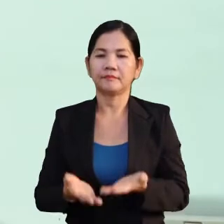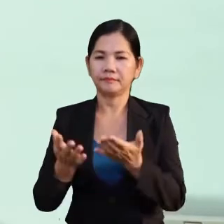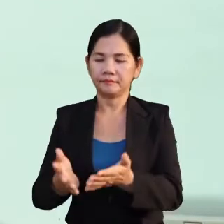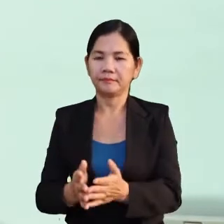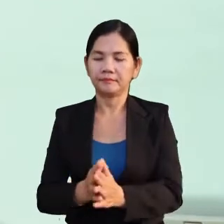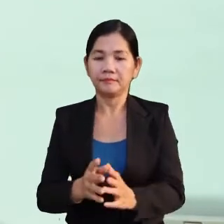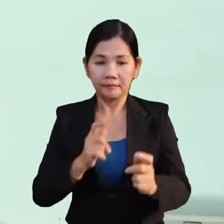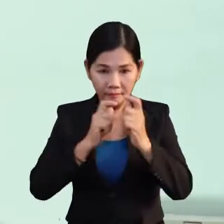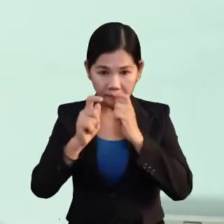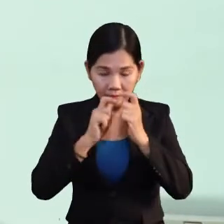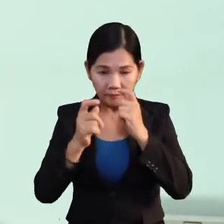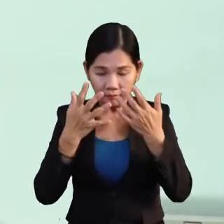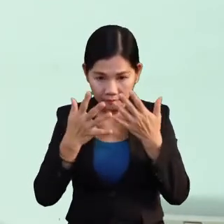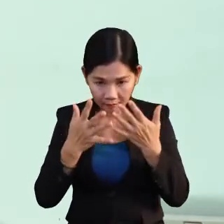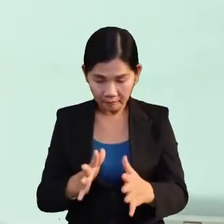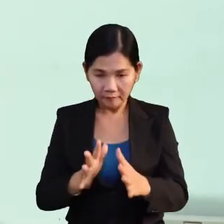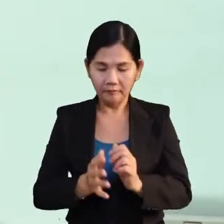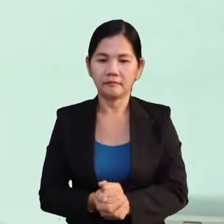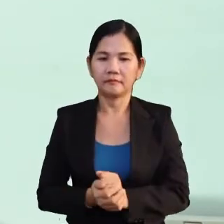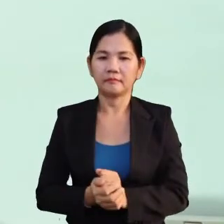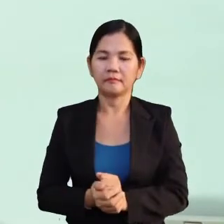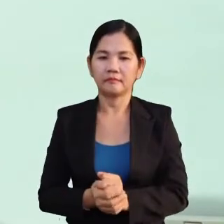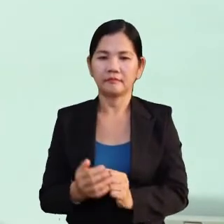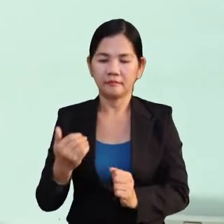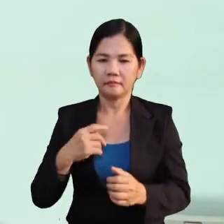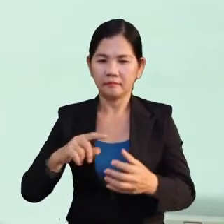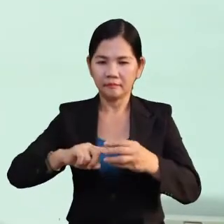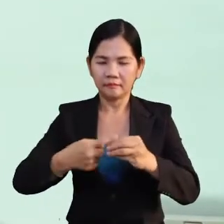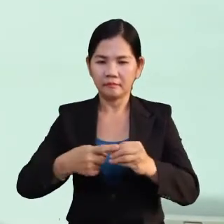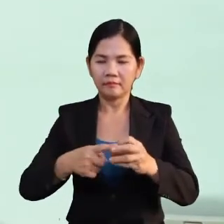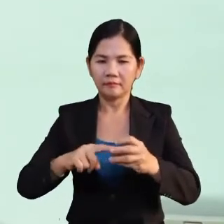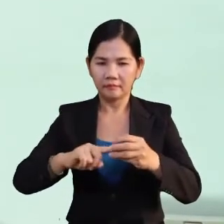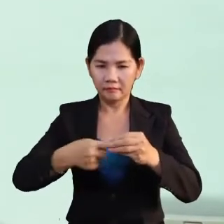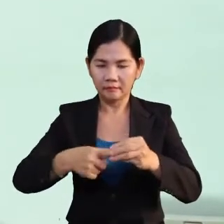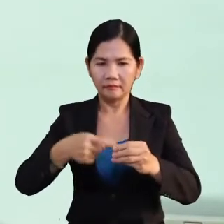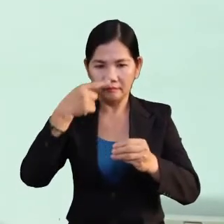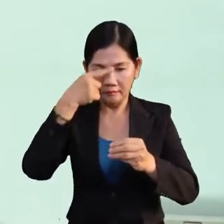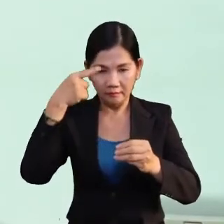យអស់មើលចាគឺមានខ្មៅដៃ